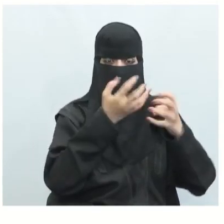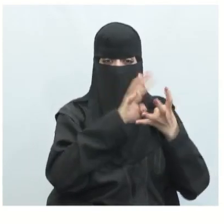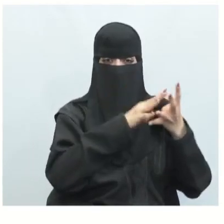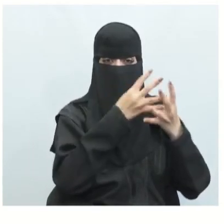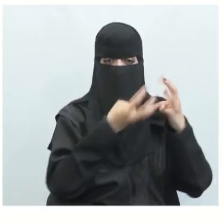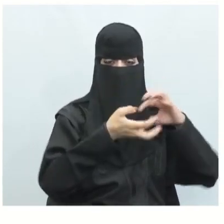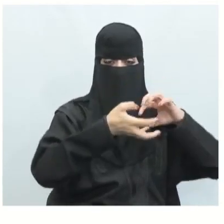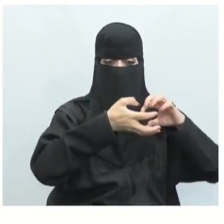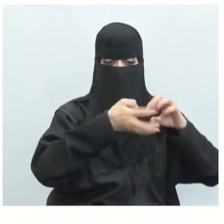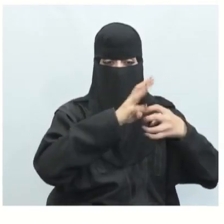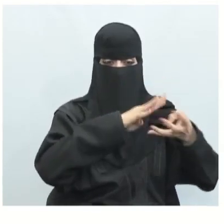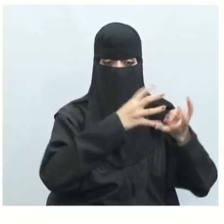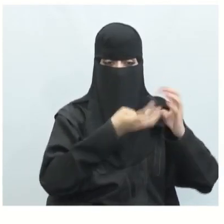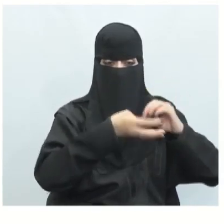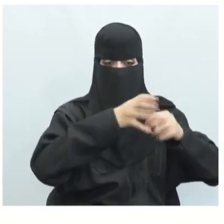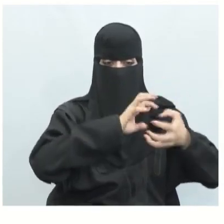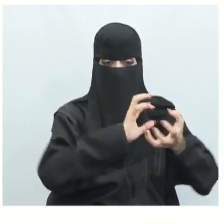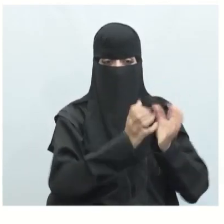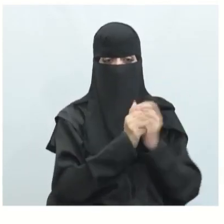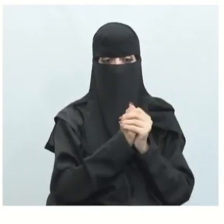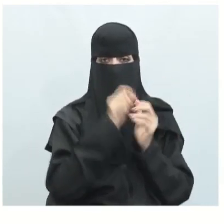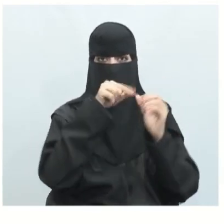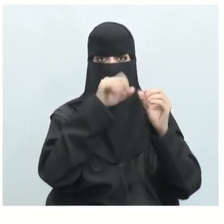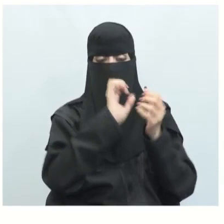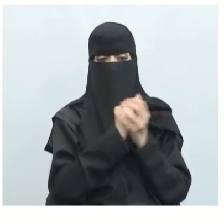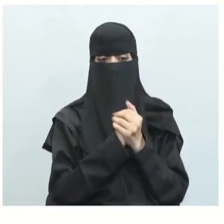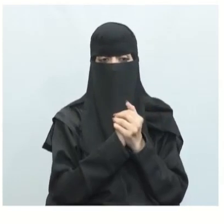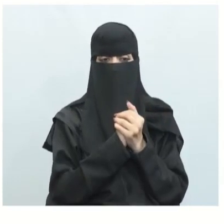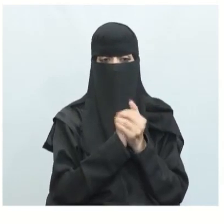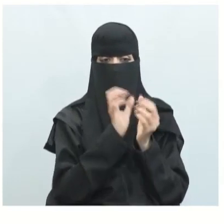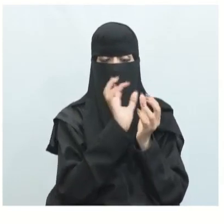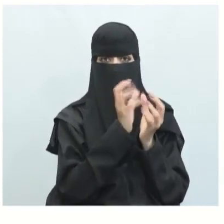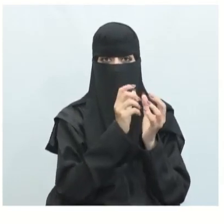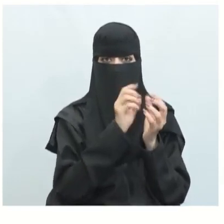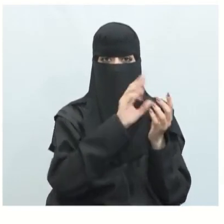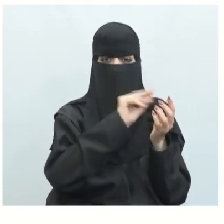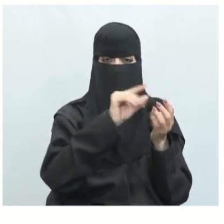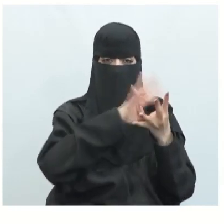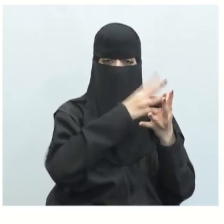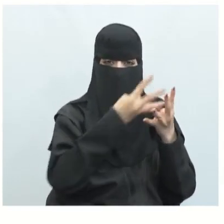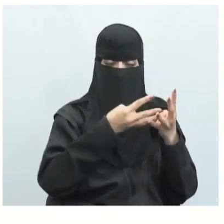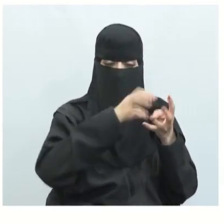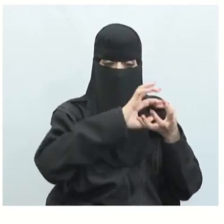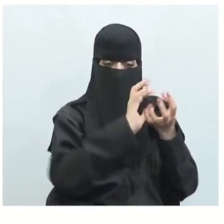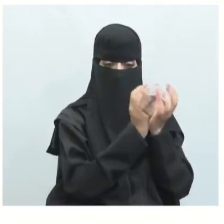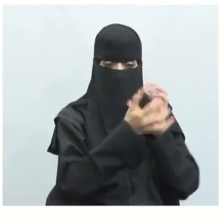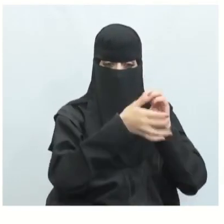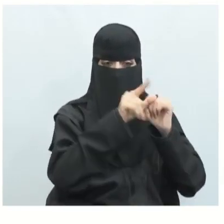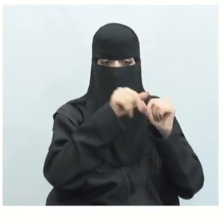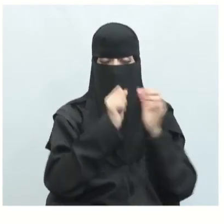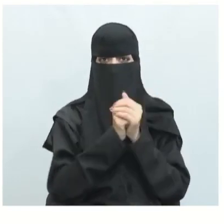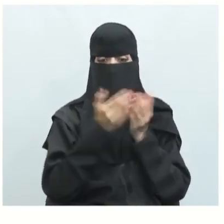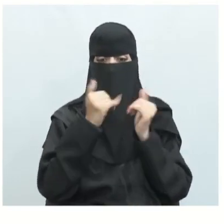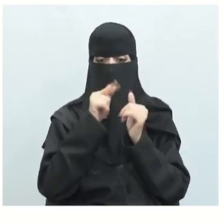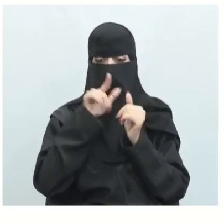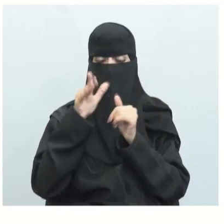انه في النموذج الهرمي في الشجره تكون بهذا الشكل لدينا كمثال على الشجره